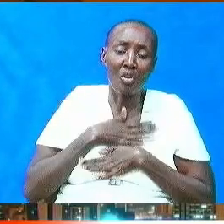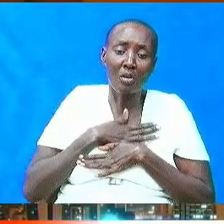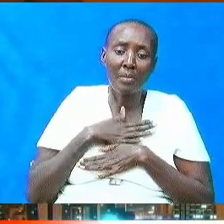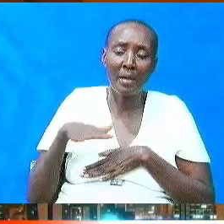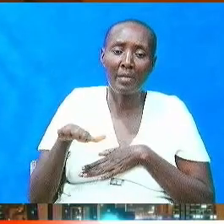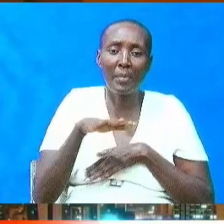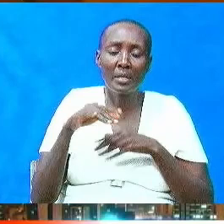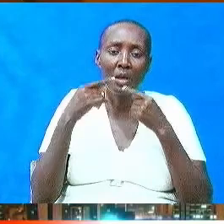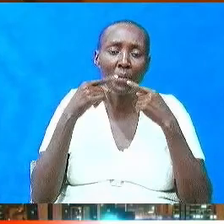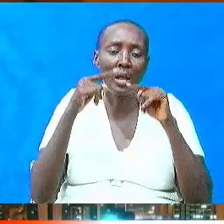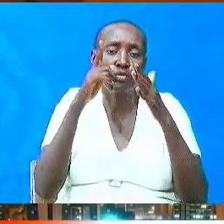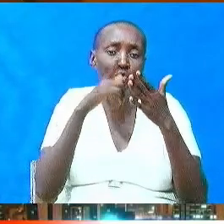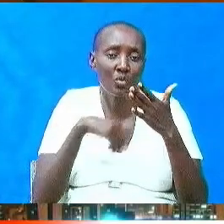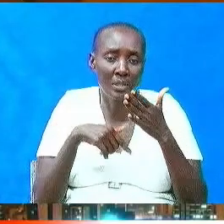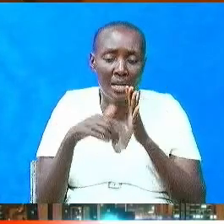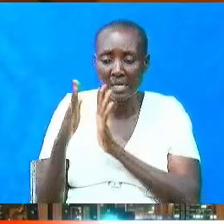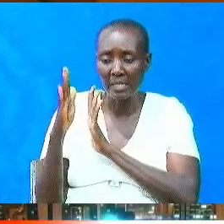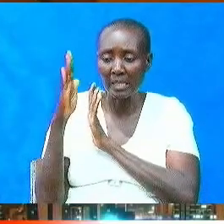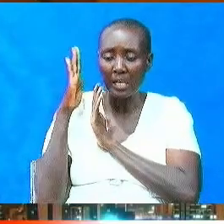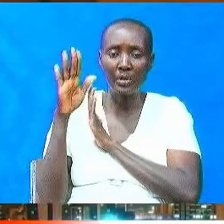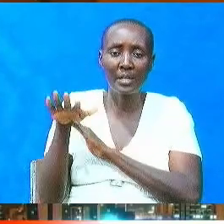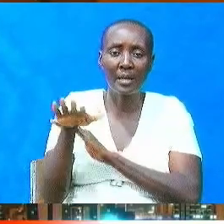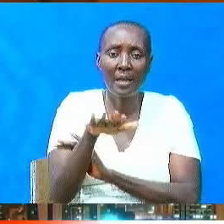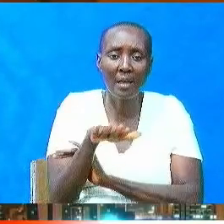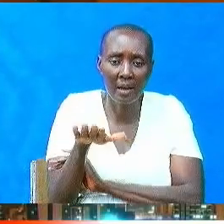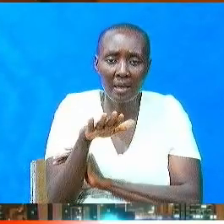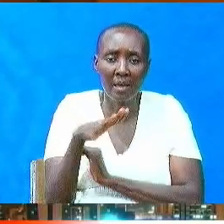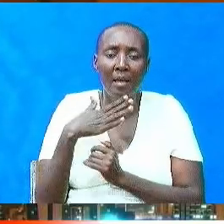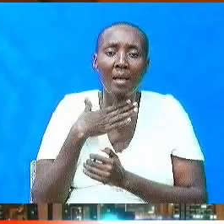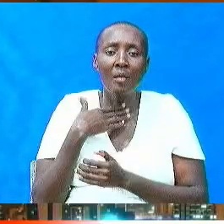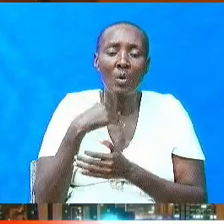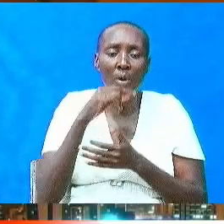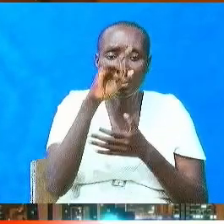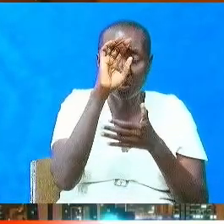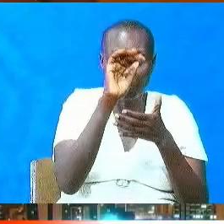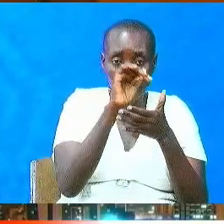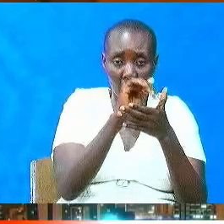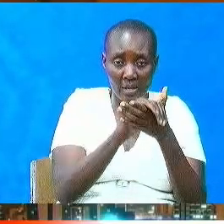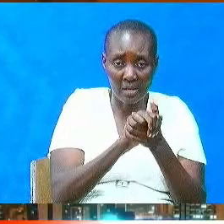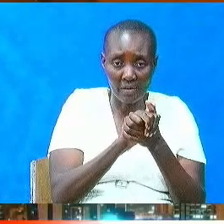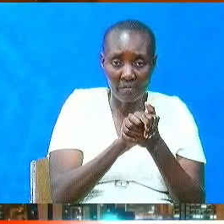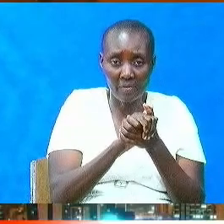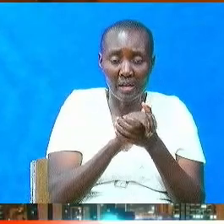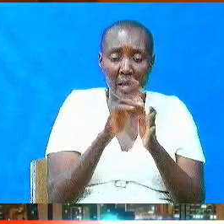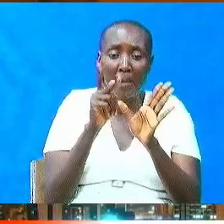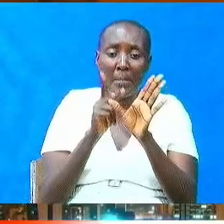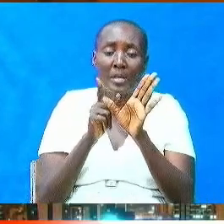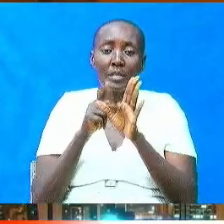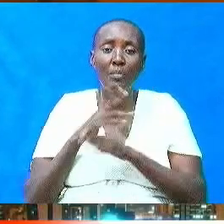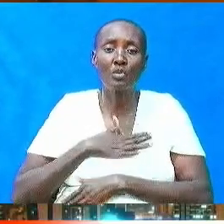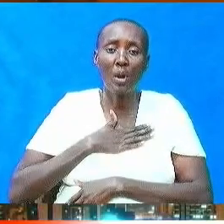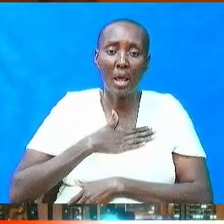declared a security zone. I want to believe that our contribution here